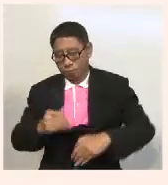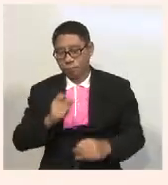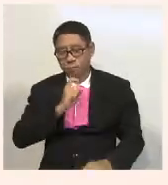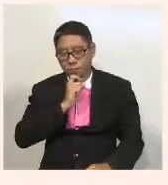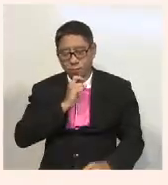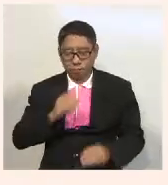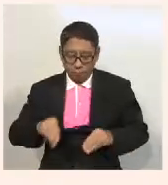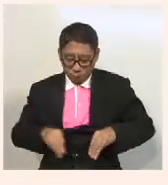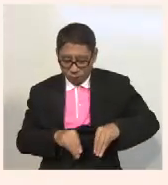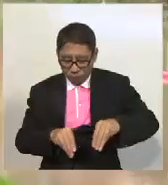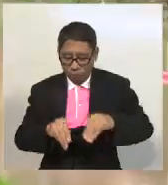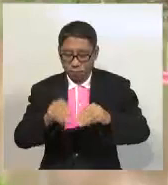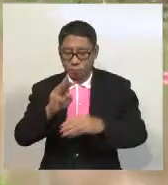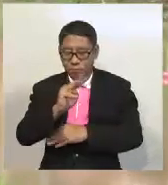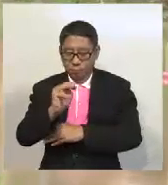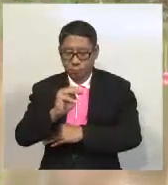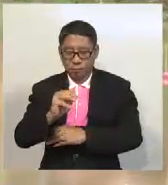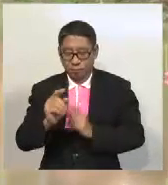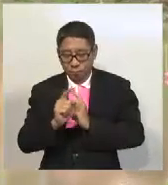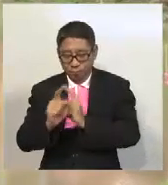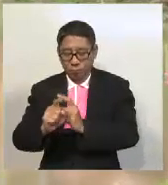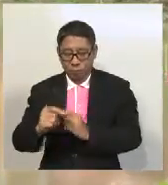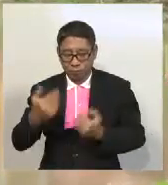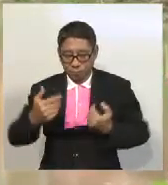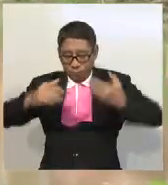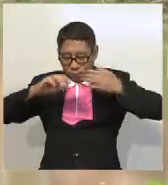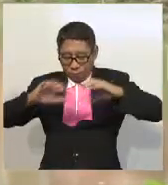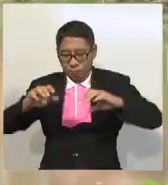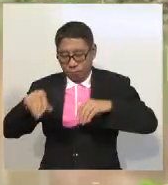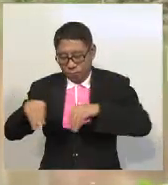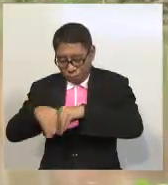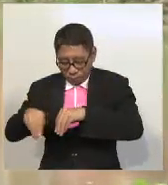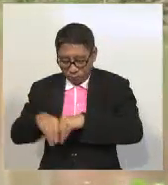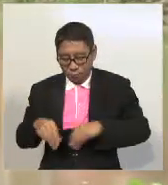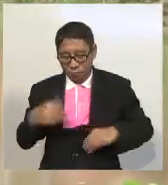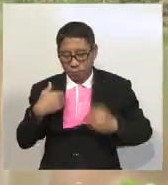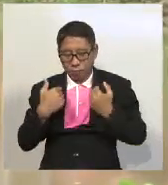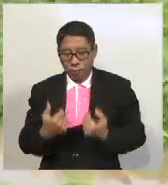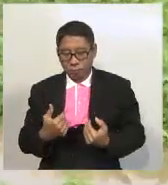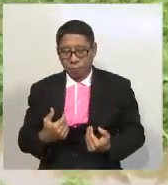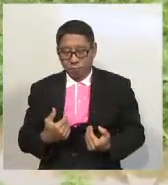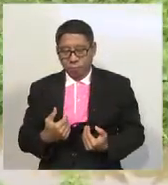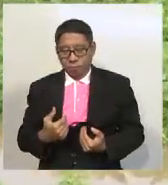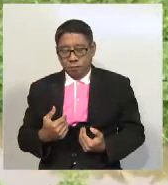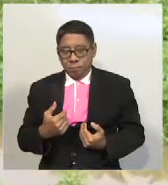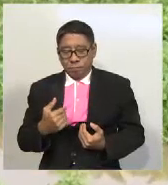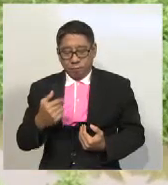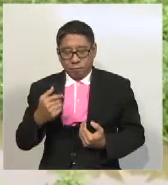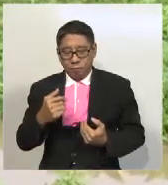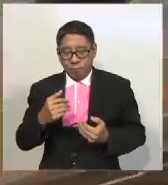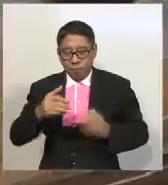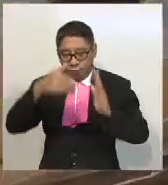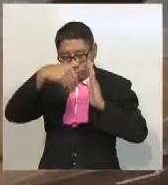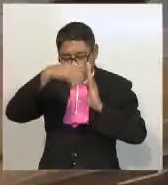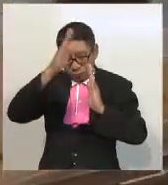าศัยอยู่ริมน้ำให้ติดตามสถานการณ์จากหน่วยราชการอย่างใกล้ชิดส่วนการหน่วงน้ำจากภา